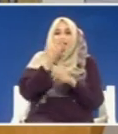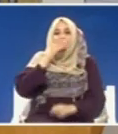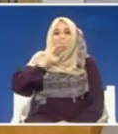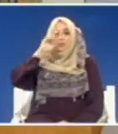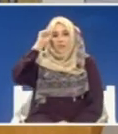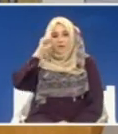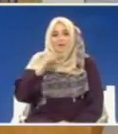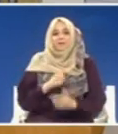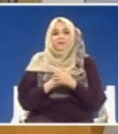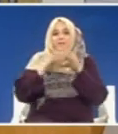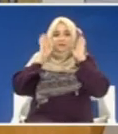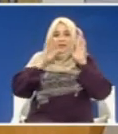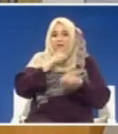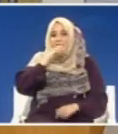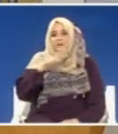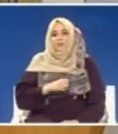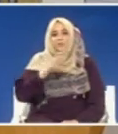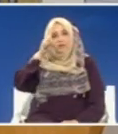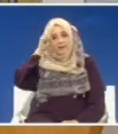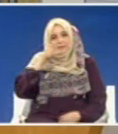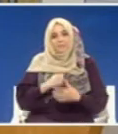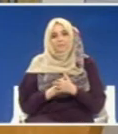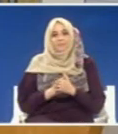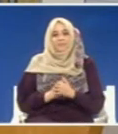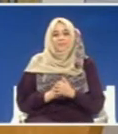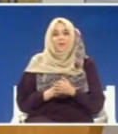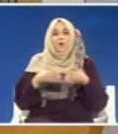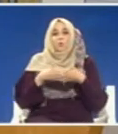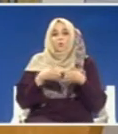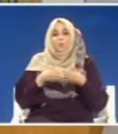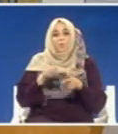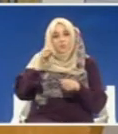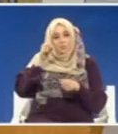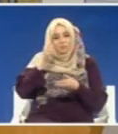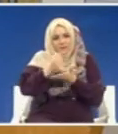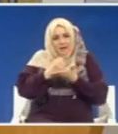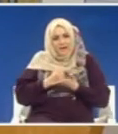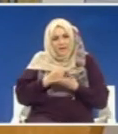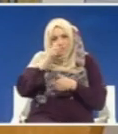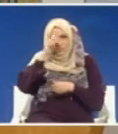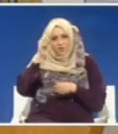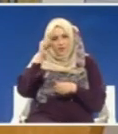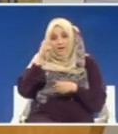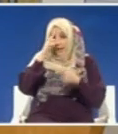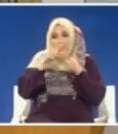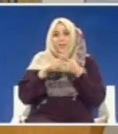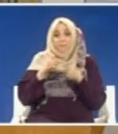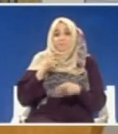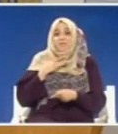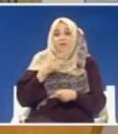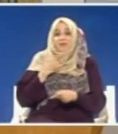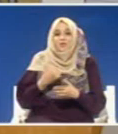والصلاة والسلام على رسول الله. اللهم صل وسلم وبارك ونعم. أسأل الله تعالى أن يوفقنا في هذا الموضوع الشيق،